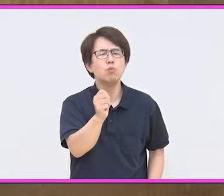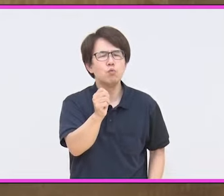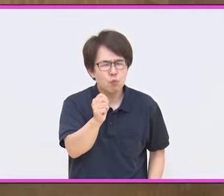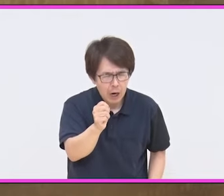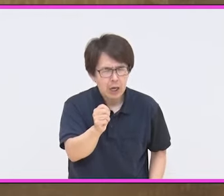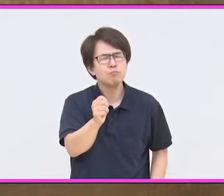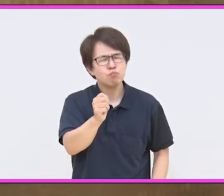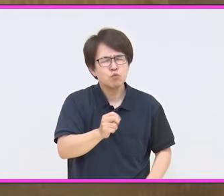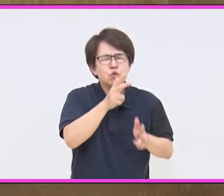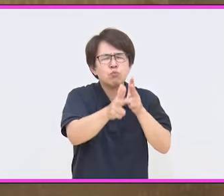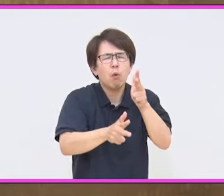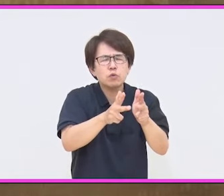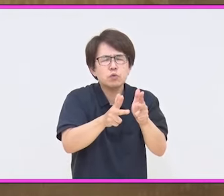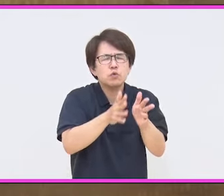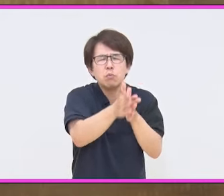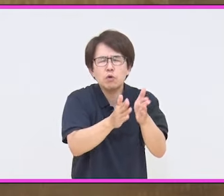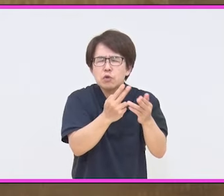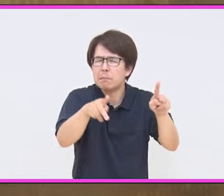ツイベントなのか。